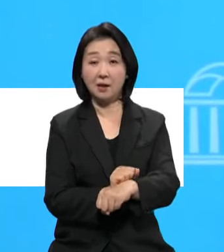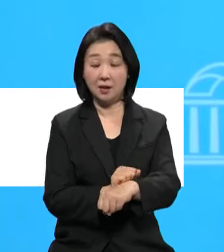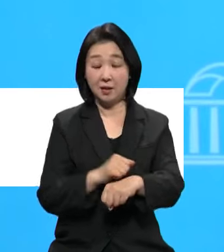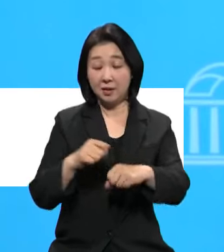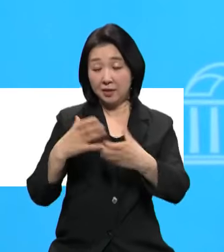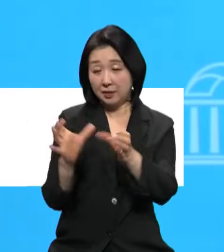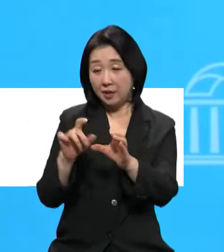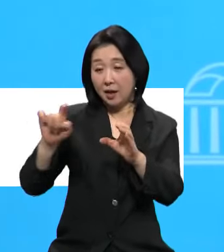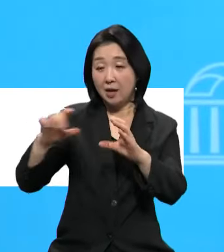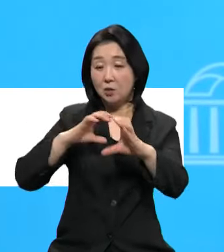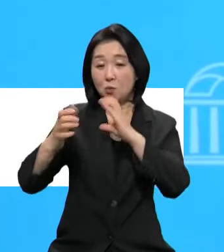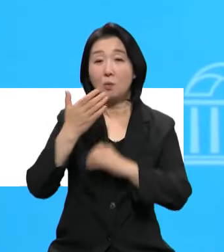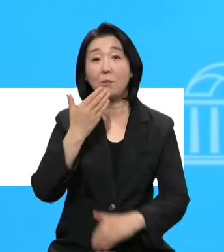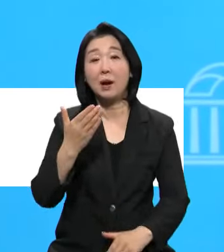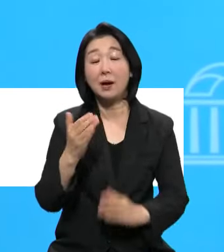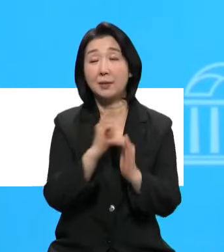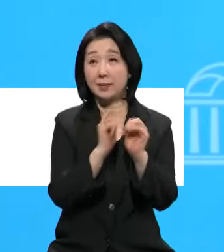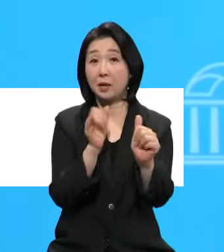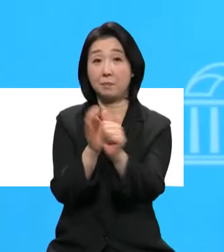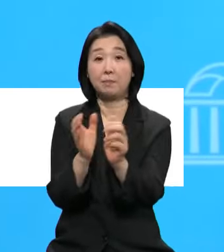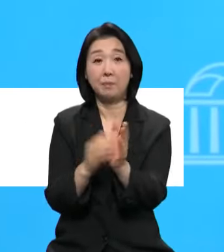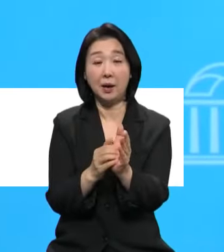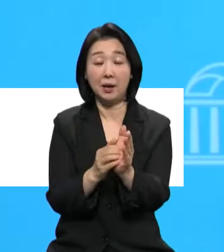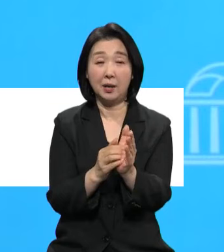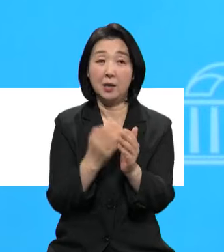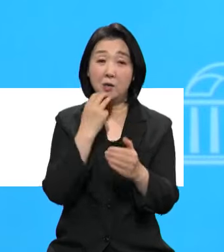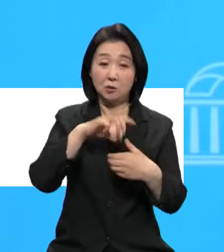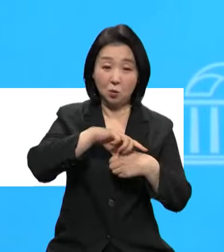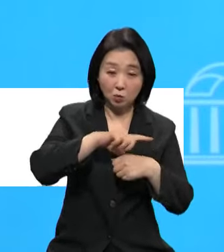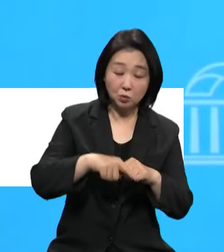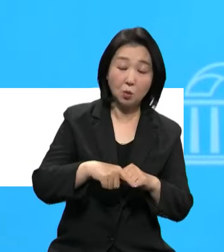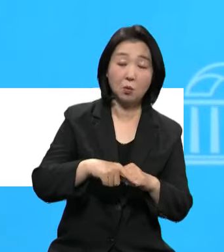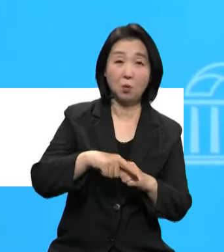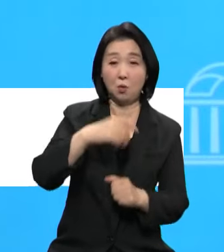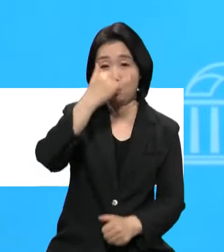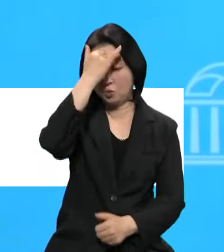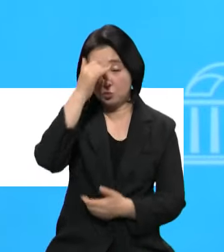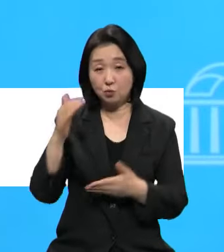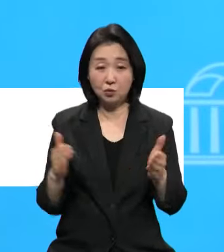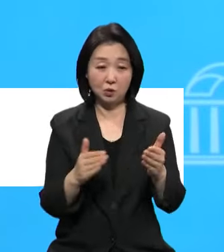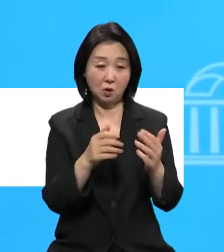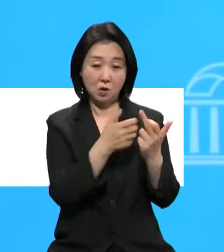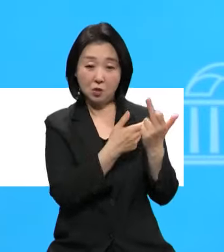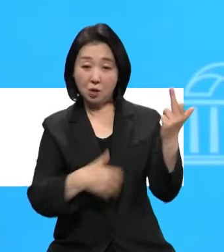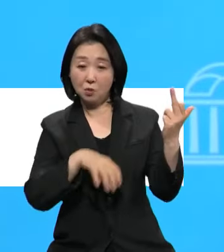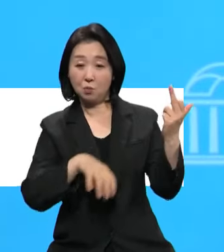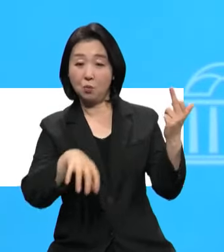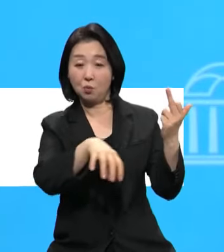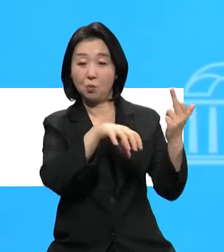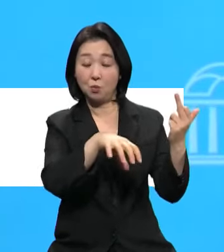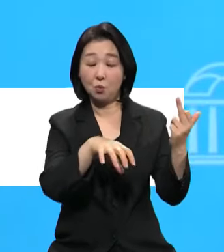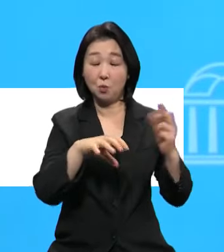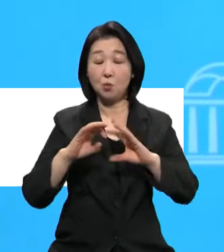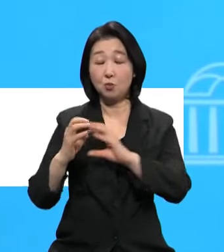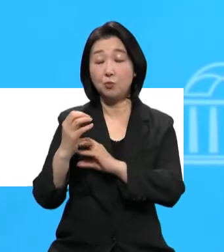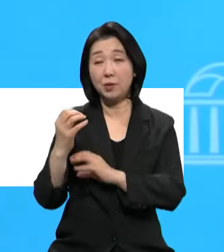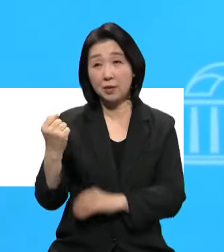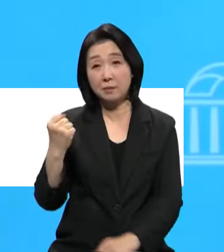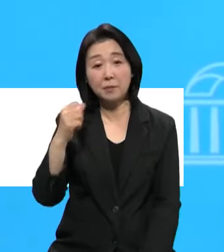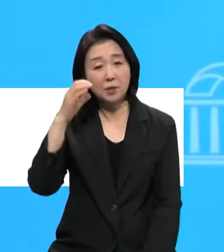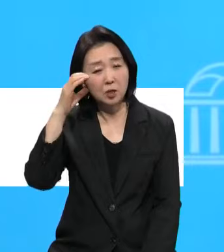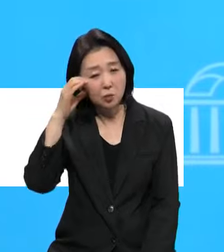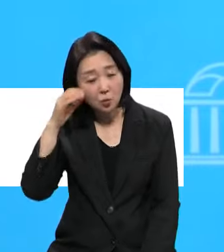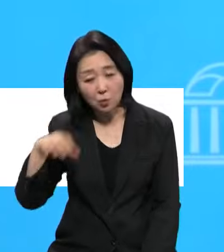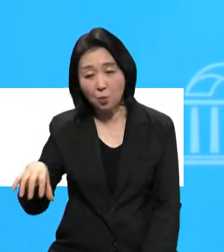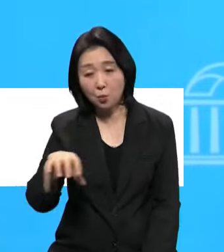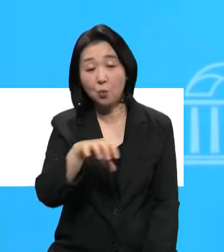가능한 인사들로 또한 수도권 충청 강원 등 국민의 힘이 귀를 기울여야 할 지역